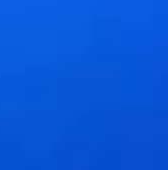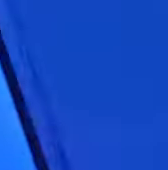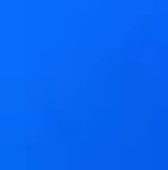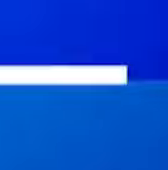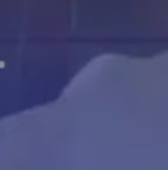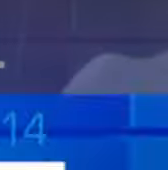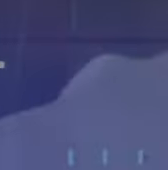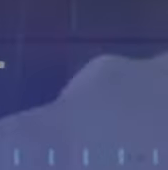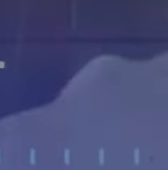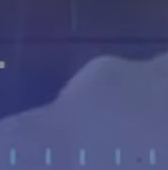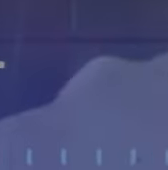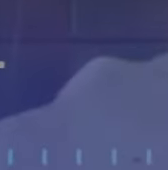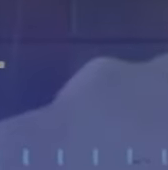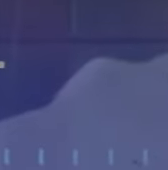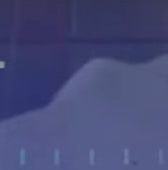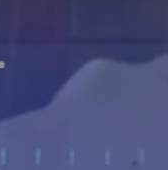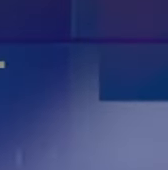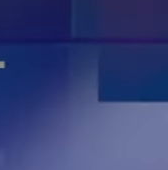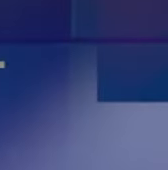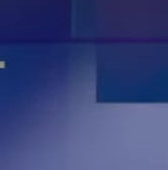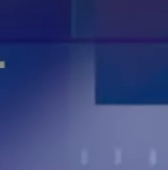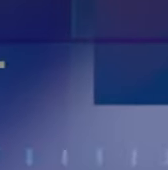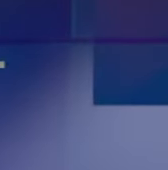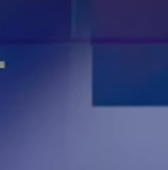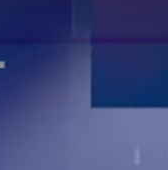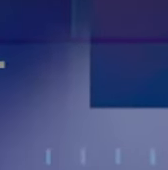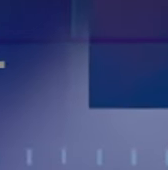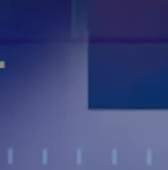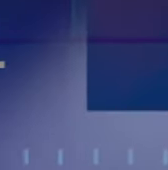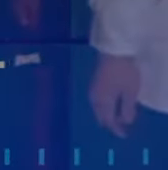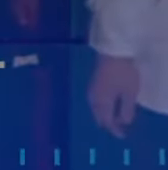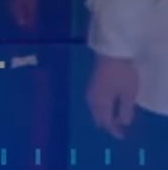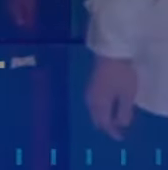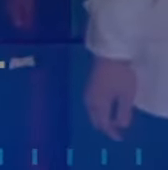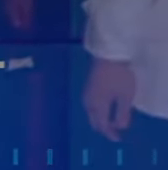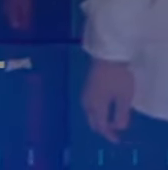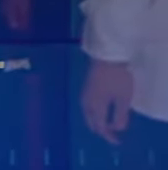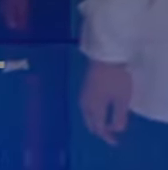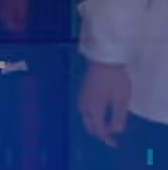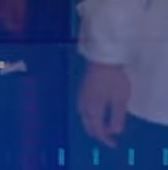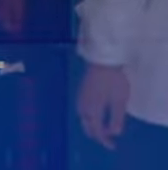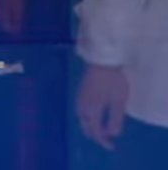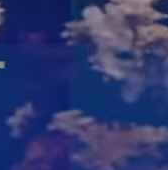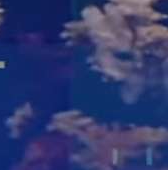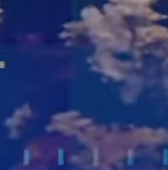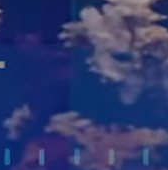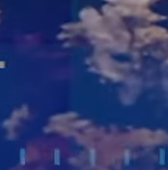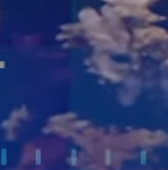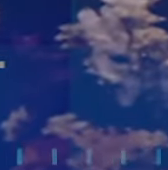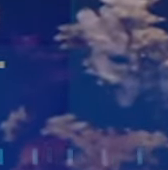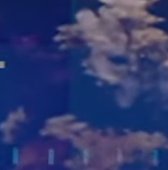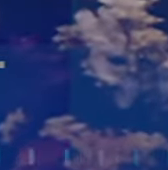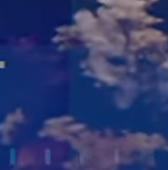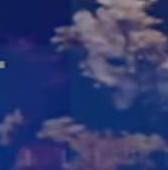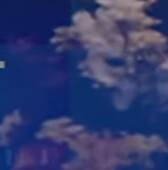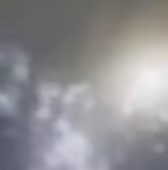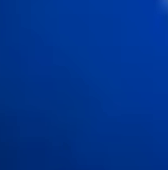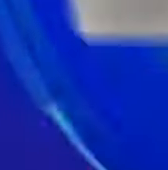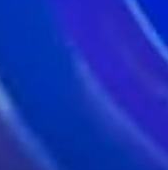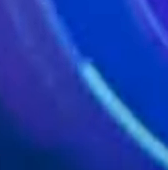Manzano. At ang dagupenya na sumugal sa inaasam ng puso at ngayon nilalasap na ang success.